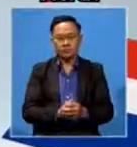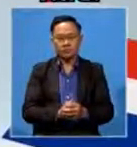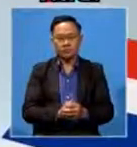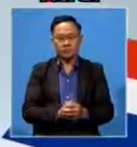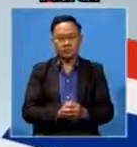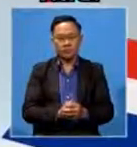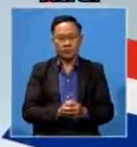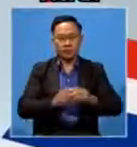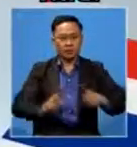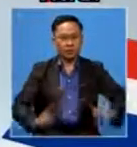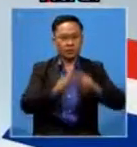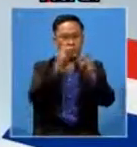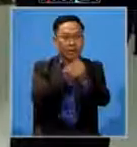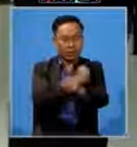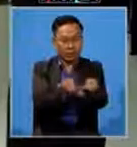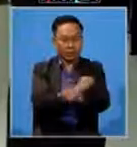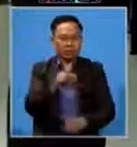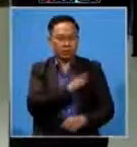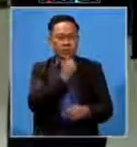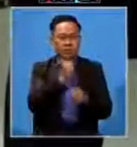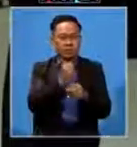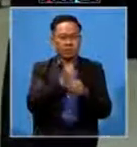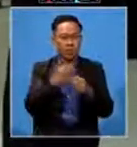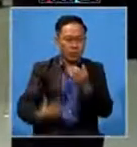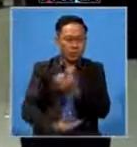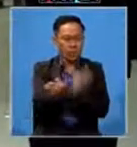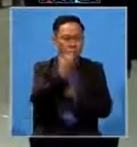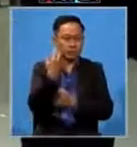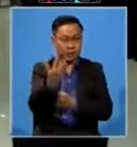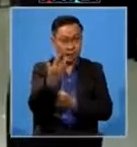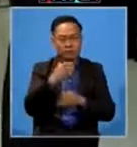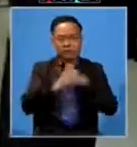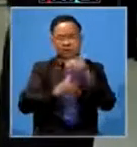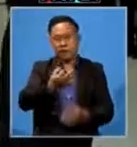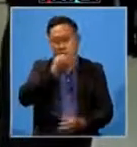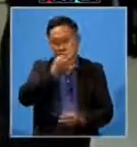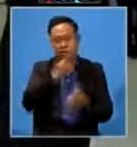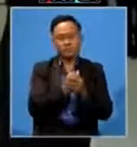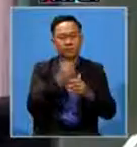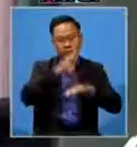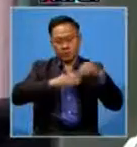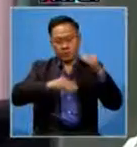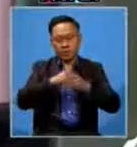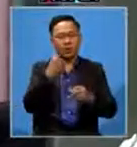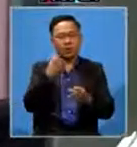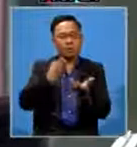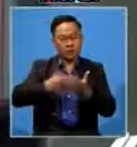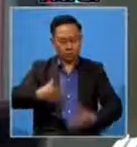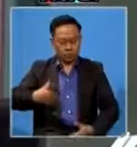โดยกระทรวงแรงงานได้ดำเนินนโยบาย3โอกาสเพื่อพัฒนาอาชีพทักษะและหลักประกันในชีวิตให้กับประชาช